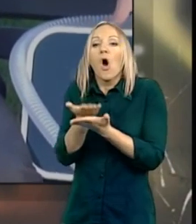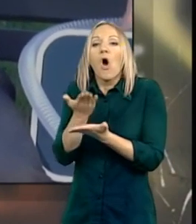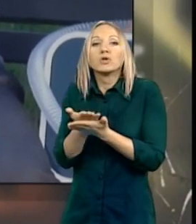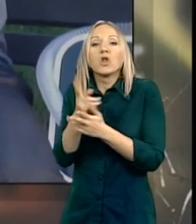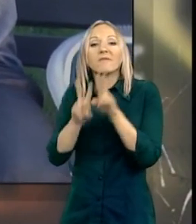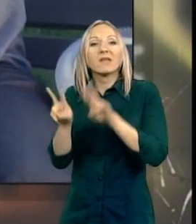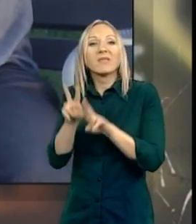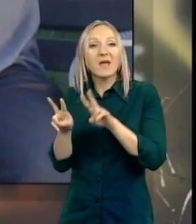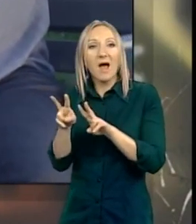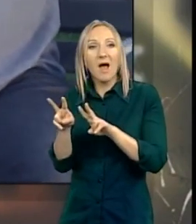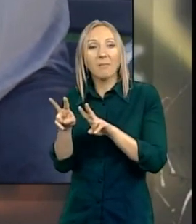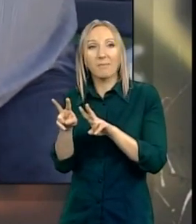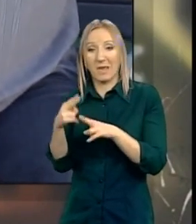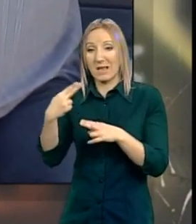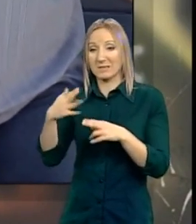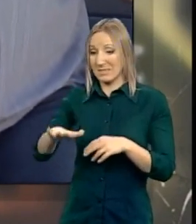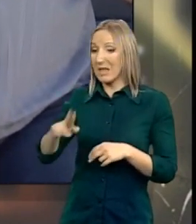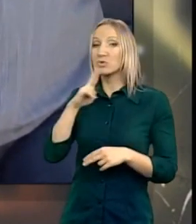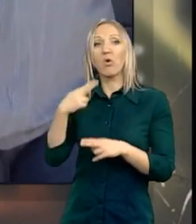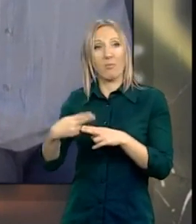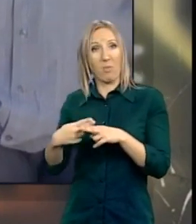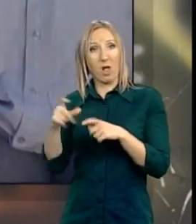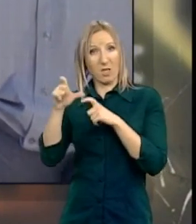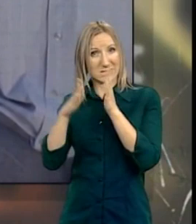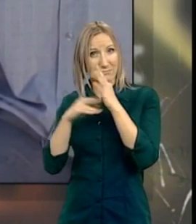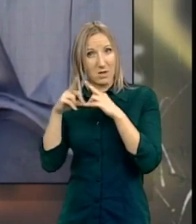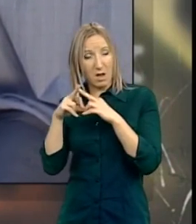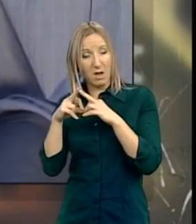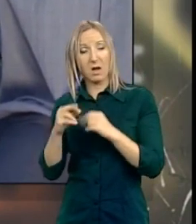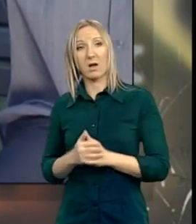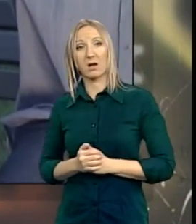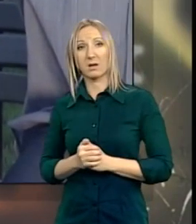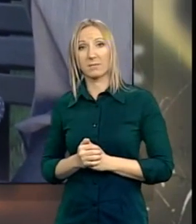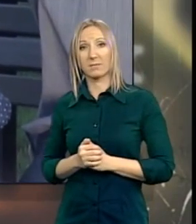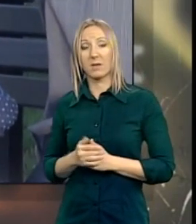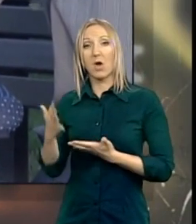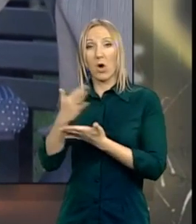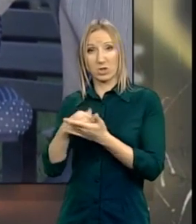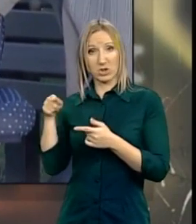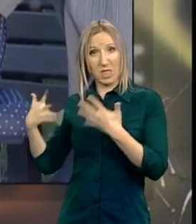za djecu u bolu od spinalne mišićne atrofije, primjena ovog aparata.